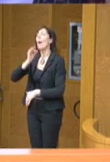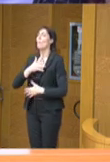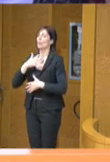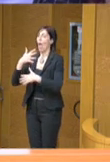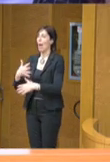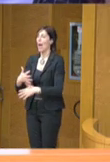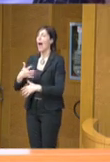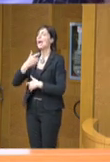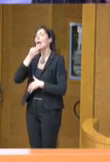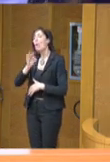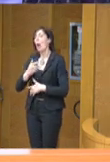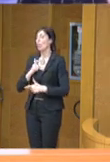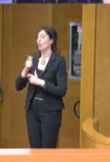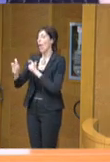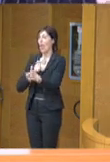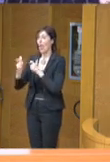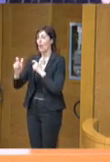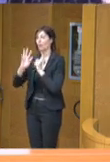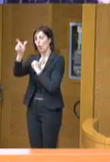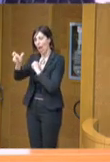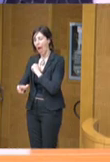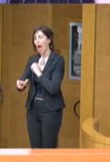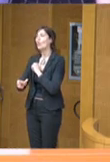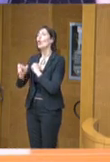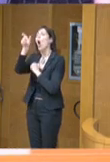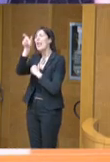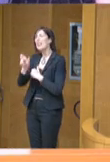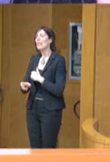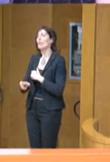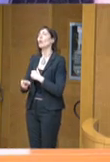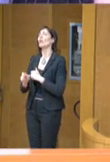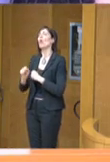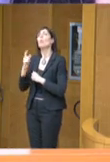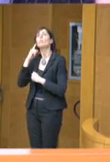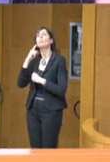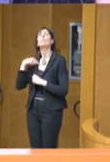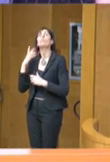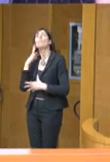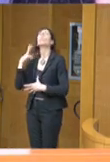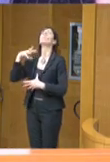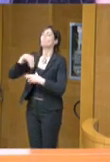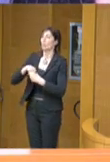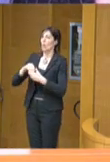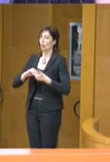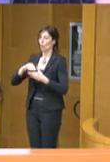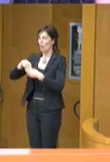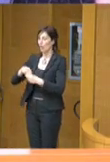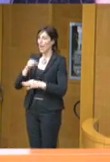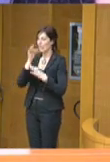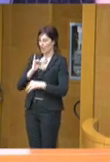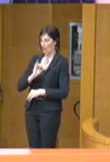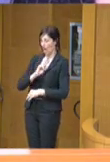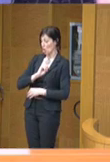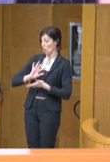capace di relazionarsi con gli altri, l'individuo che sa essere parte di una società che passa dall'io al noi.